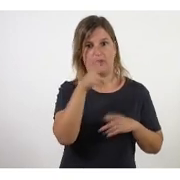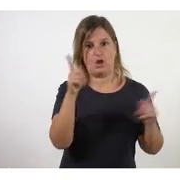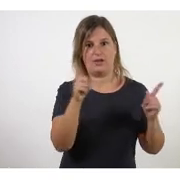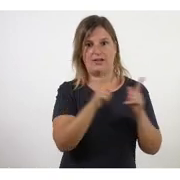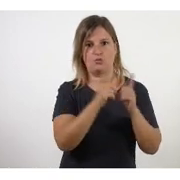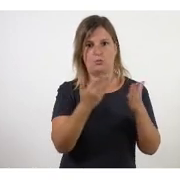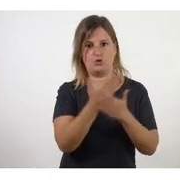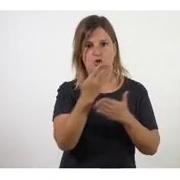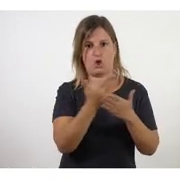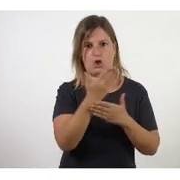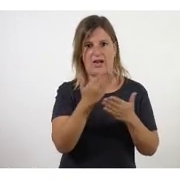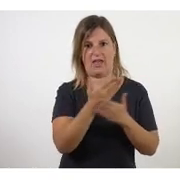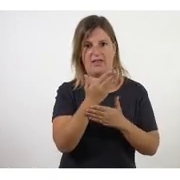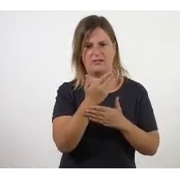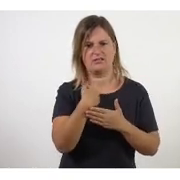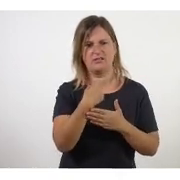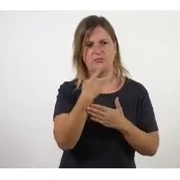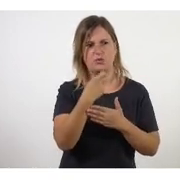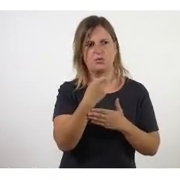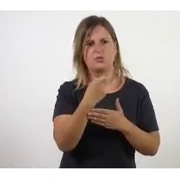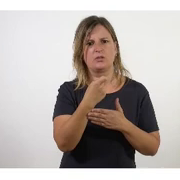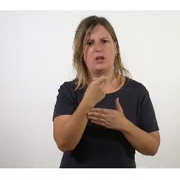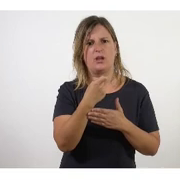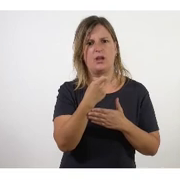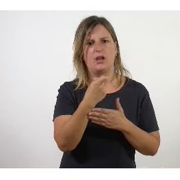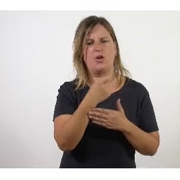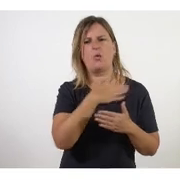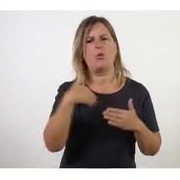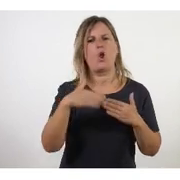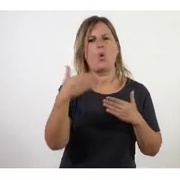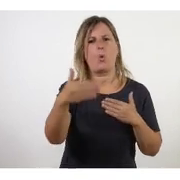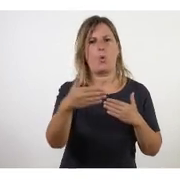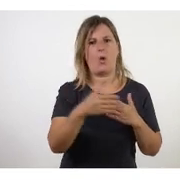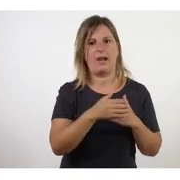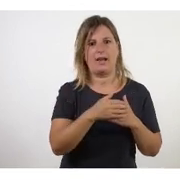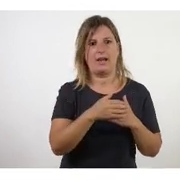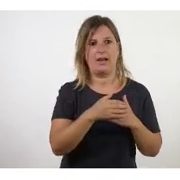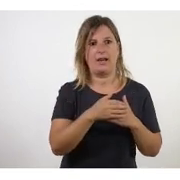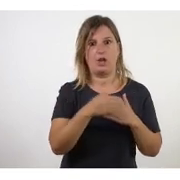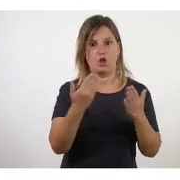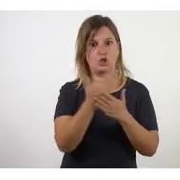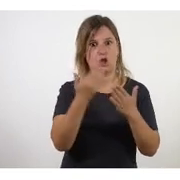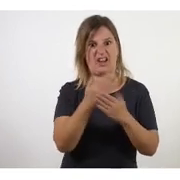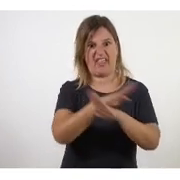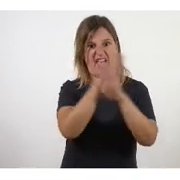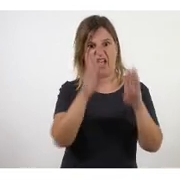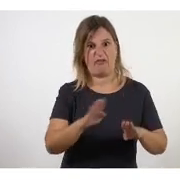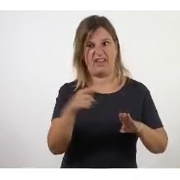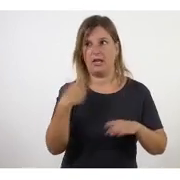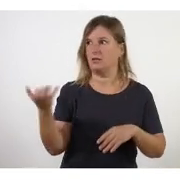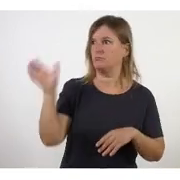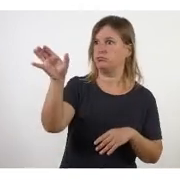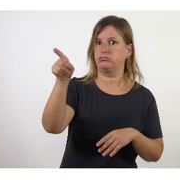d'unes jornades. I jo els hi vaig preguntar, i quan voleu el vídeo resum de les jornades? Em van dir, al final de la jornada, el projectarem amb una pantalla